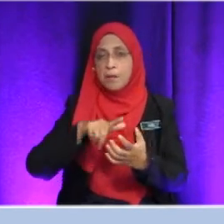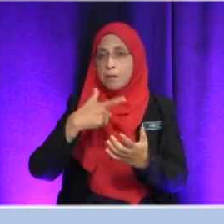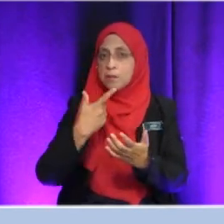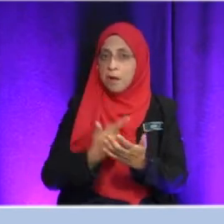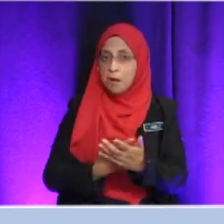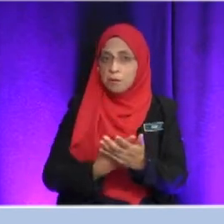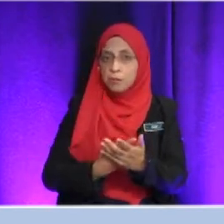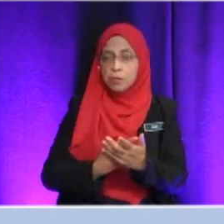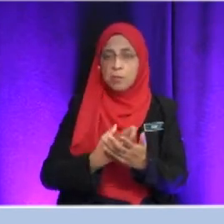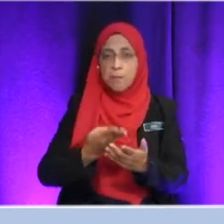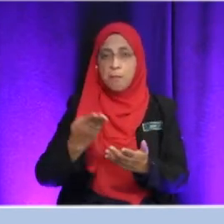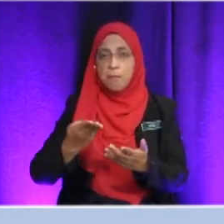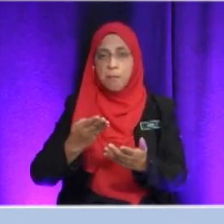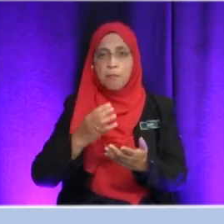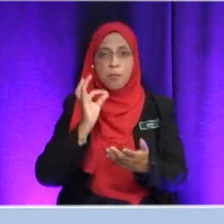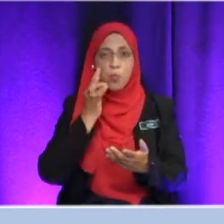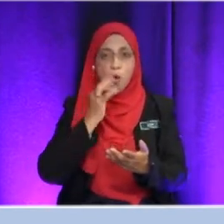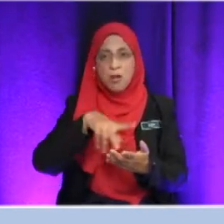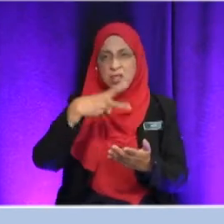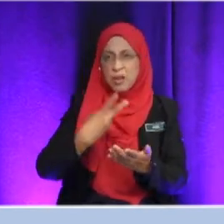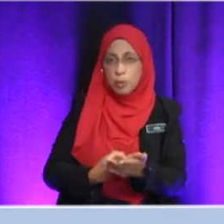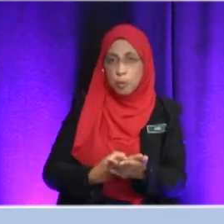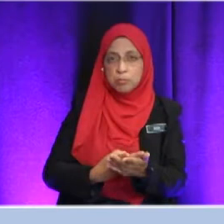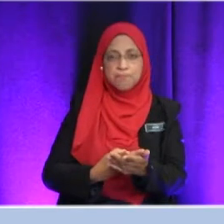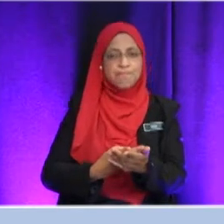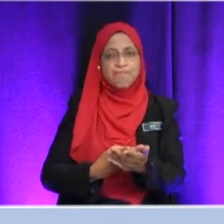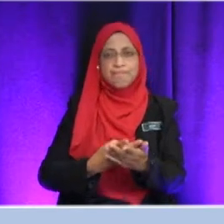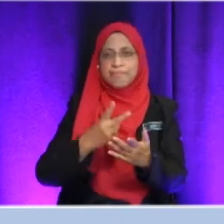kuranglah risiko untuk ya